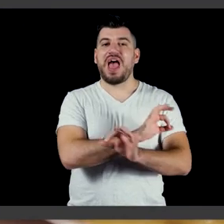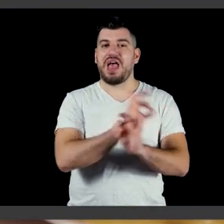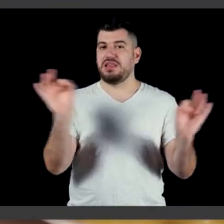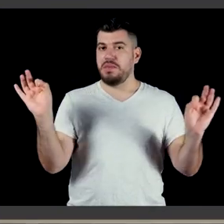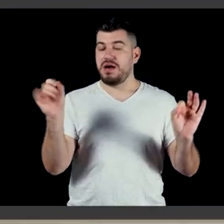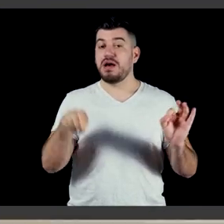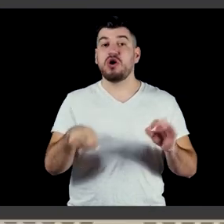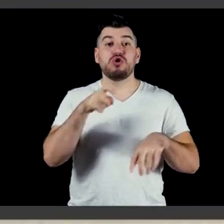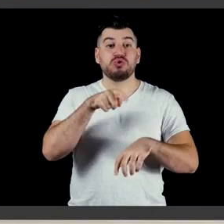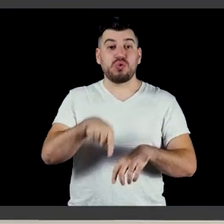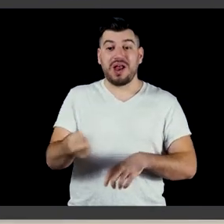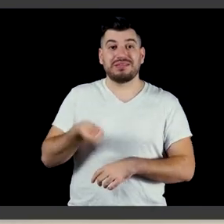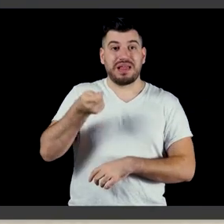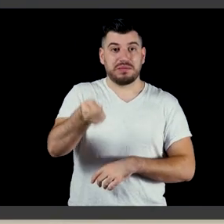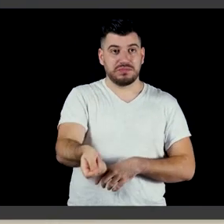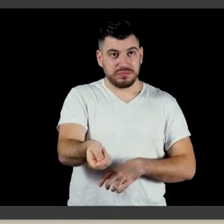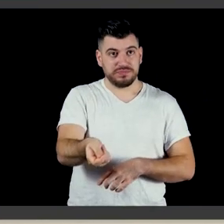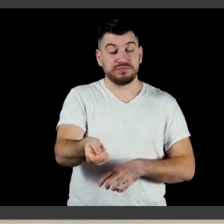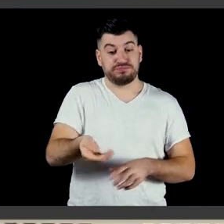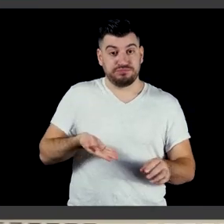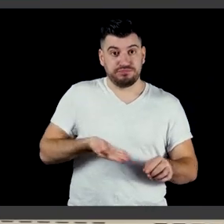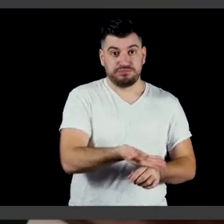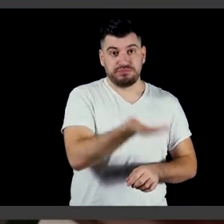έτοιμα. Καψάκι, τα βγάζω